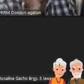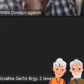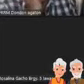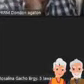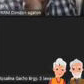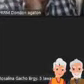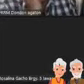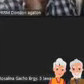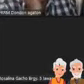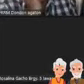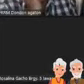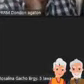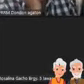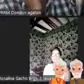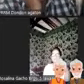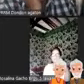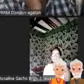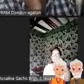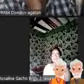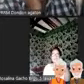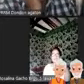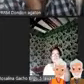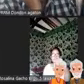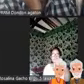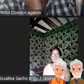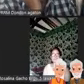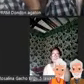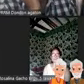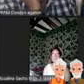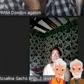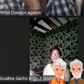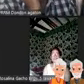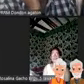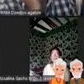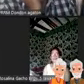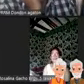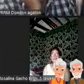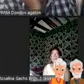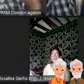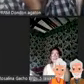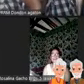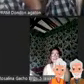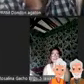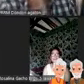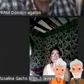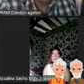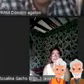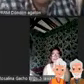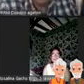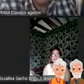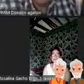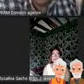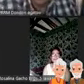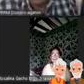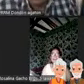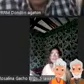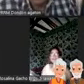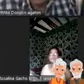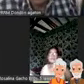kami sapagkat maliban doon sa nakikinig at nanonood sa atin sa iba't ibang Facebook pages na ito ay